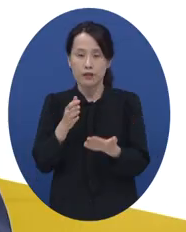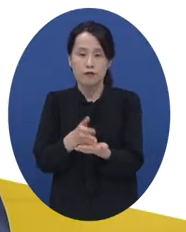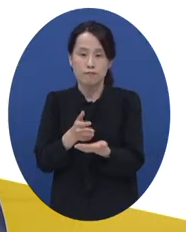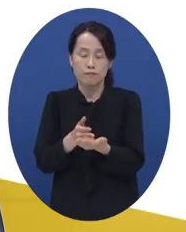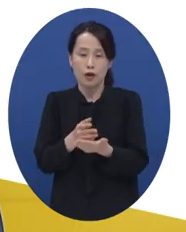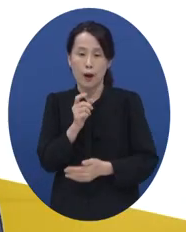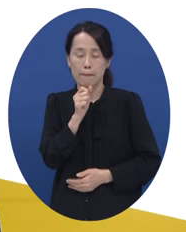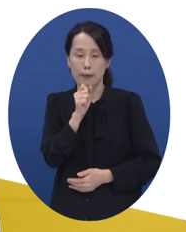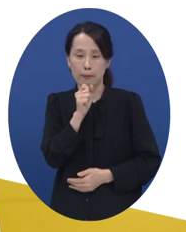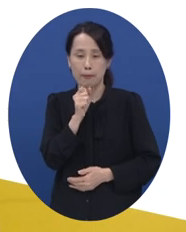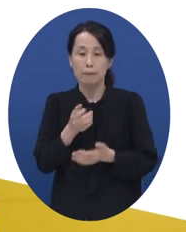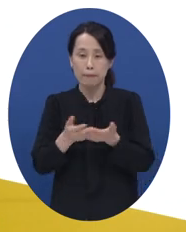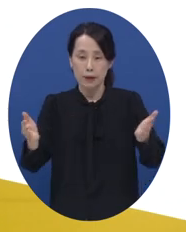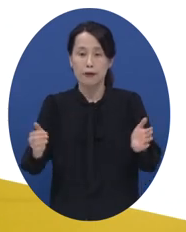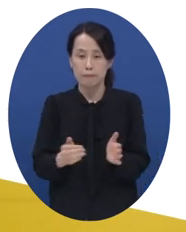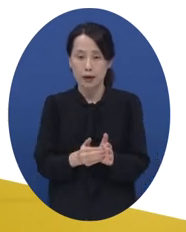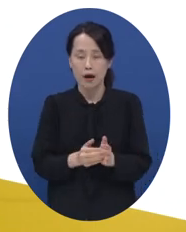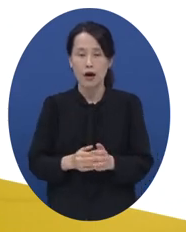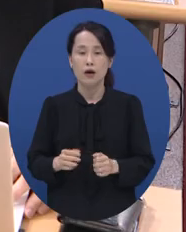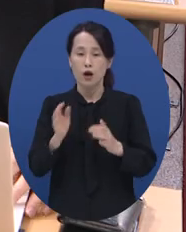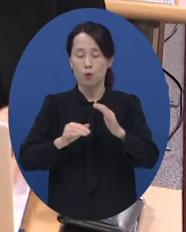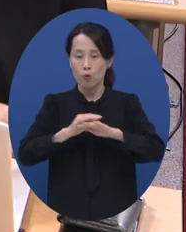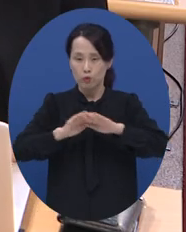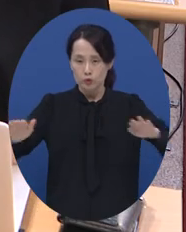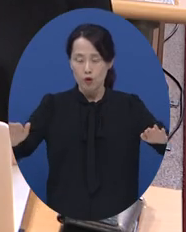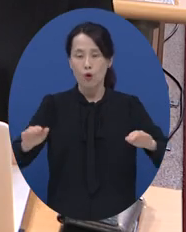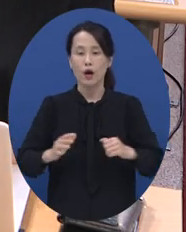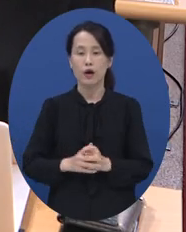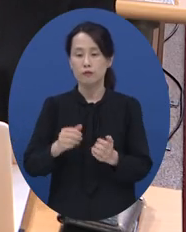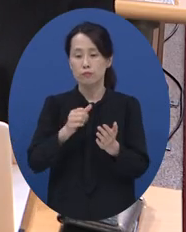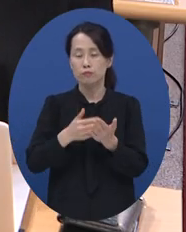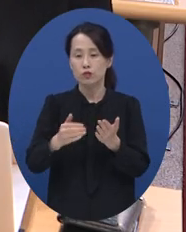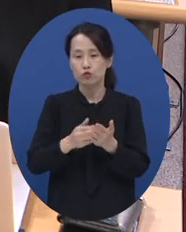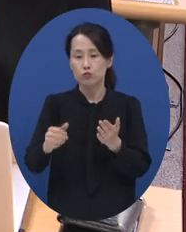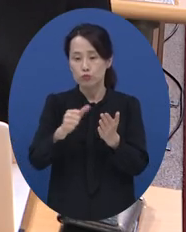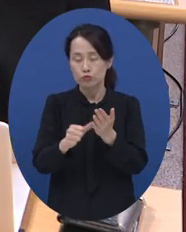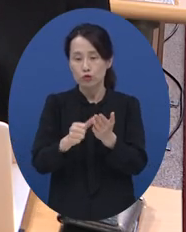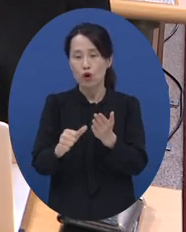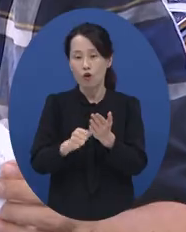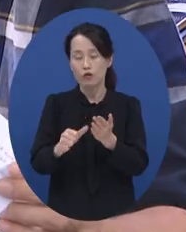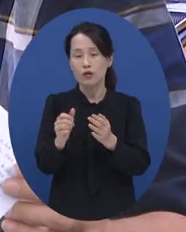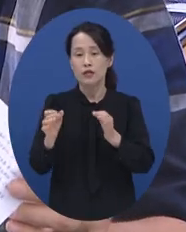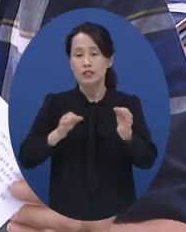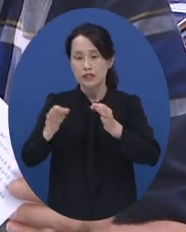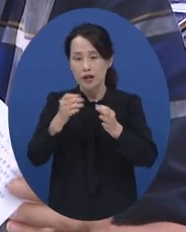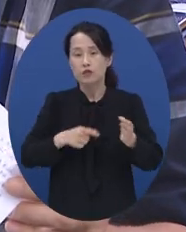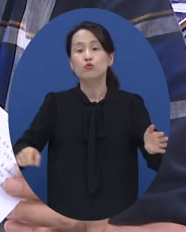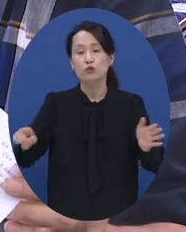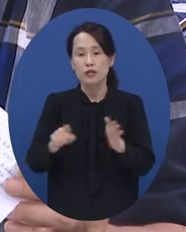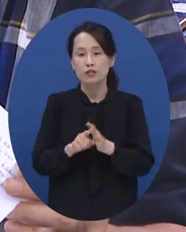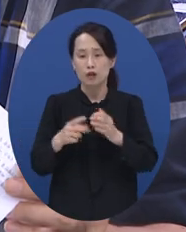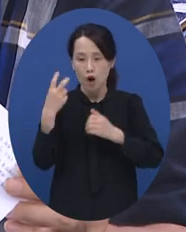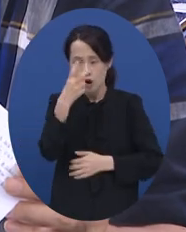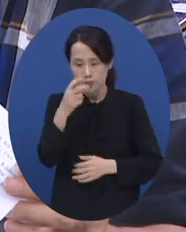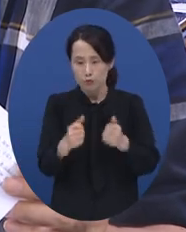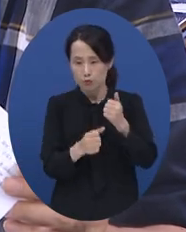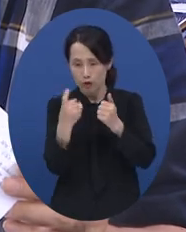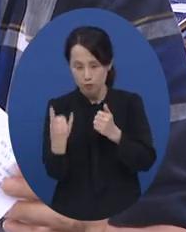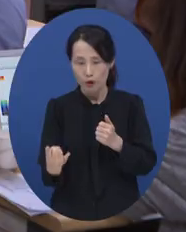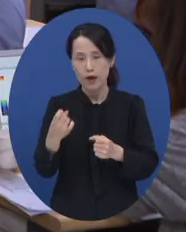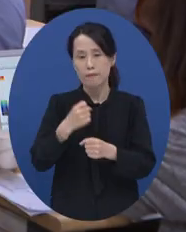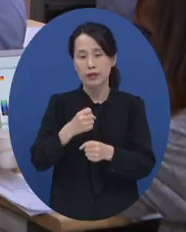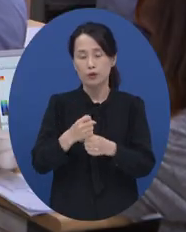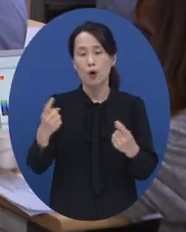경기도청에서 기자회견을 열고 공정한 건축물 미술작품 시장 조성을 위한 경기도 미술작품 심의위원회